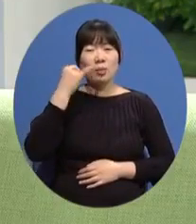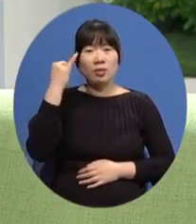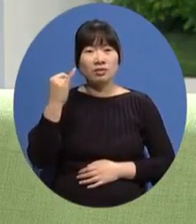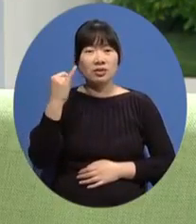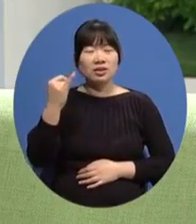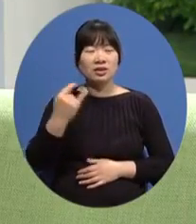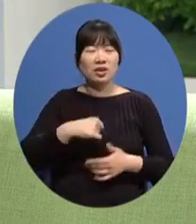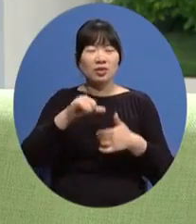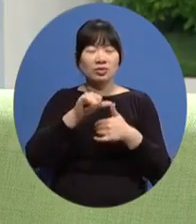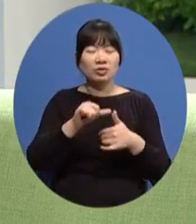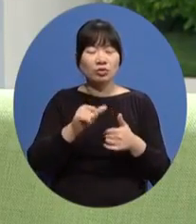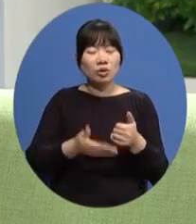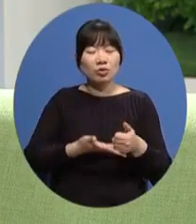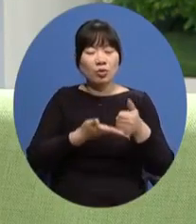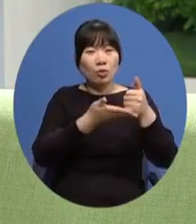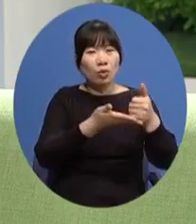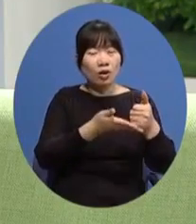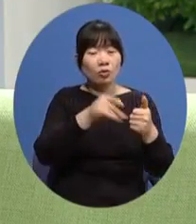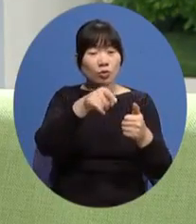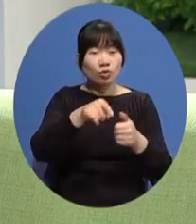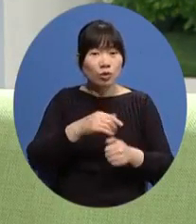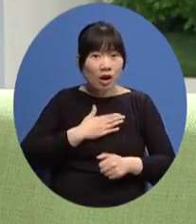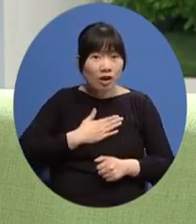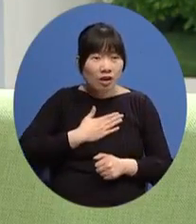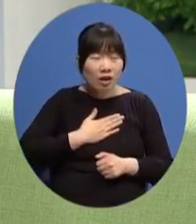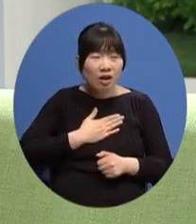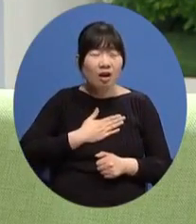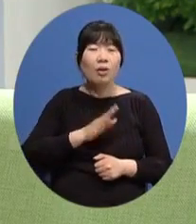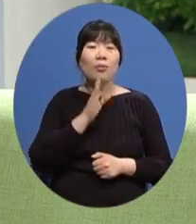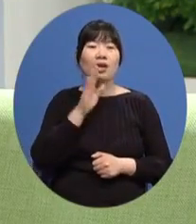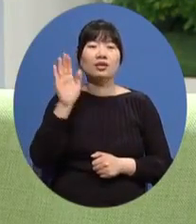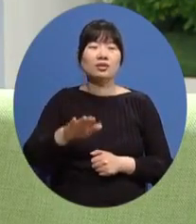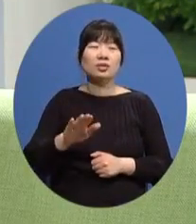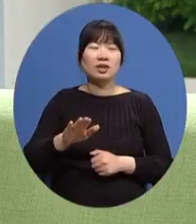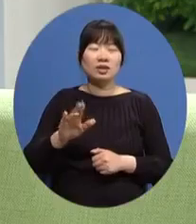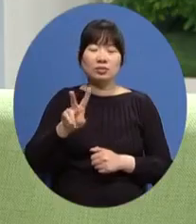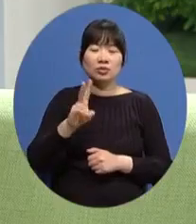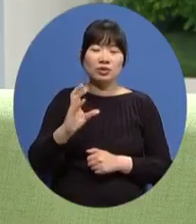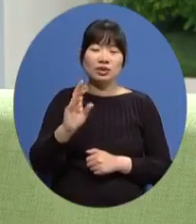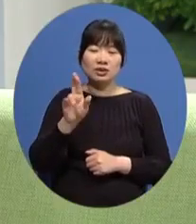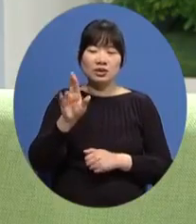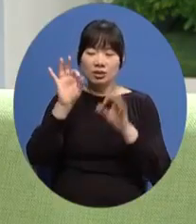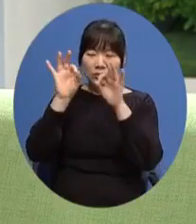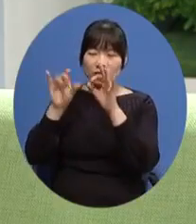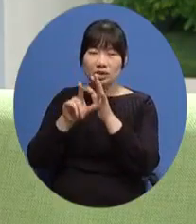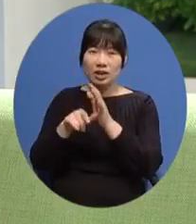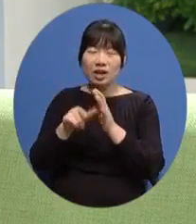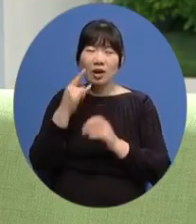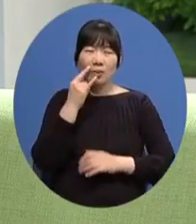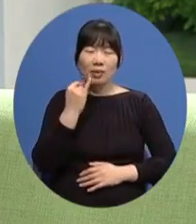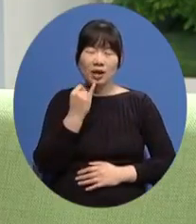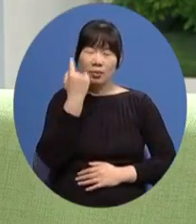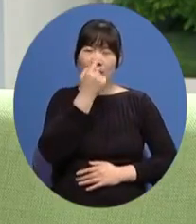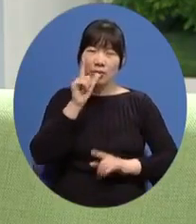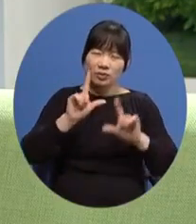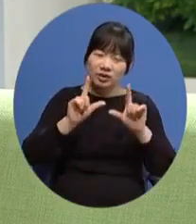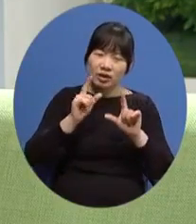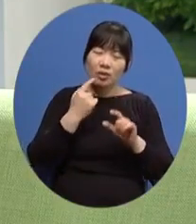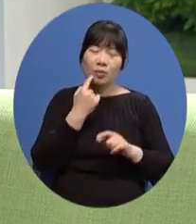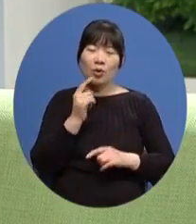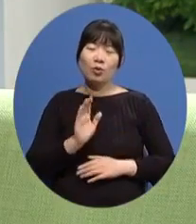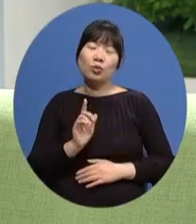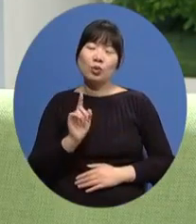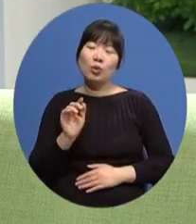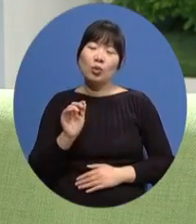어머님이 건우를 추켜 세워주려고 그것도 알아? 그렇게 했다라고 하지만 우리가 VCR을 봤을 때 엄마의 표정이나 목소리